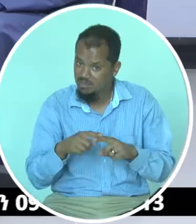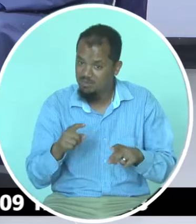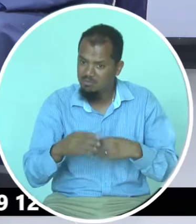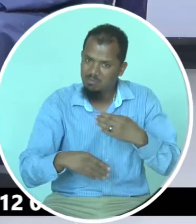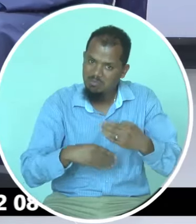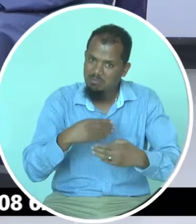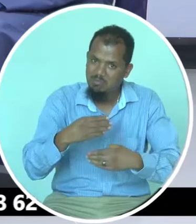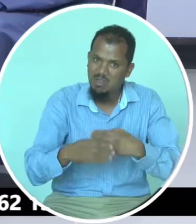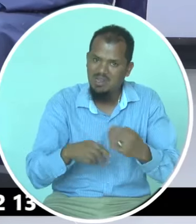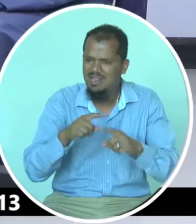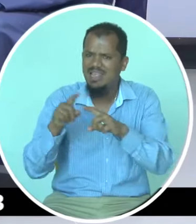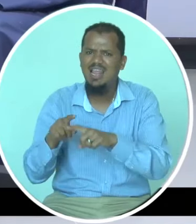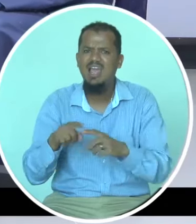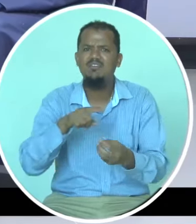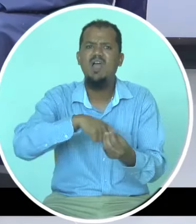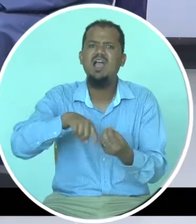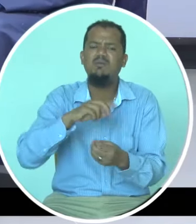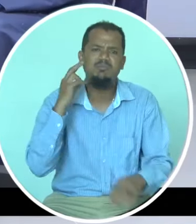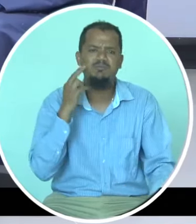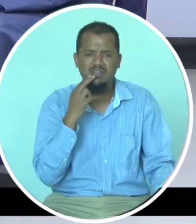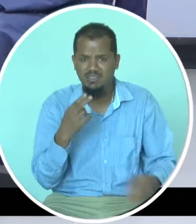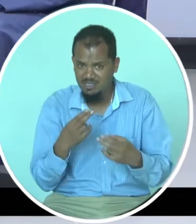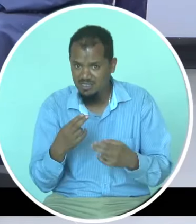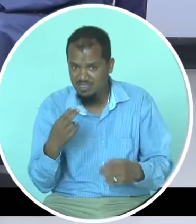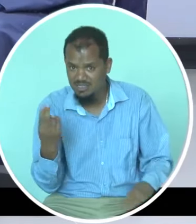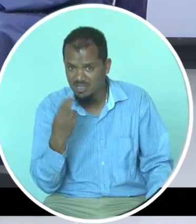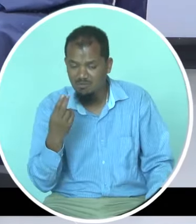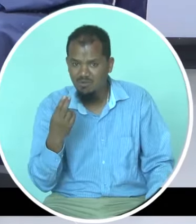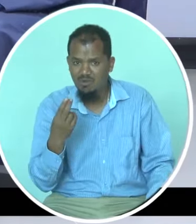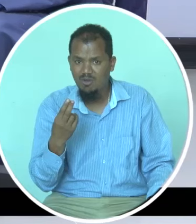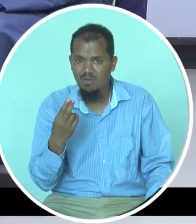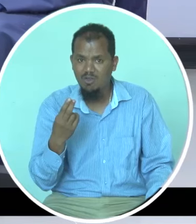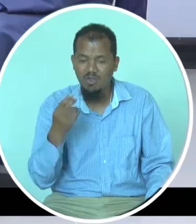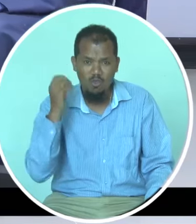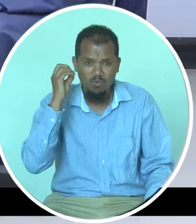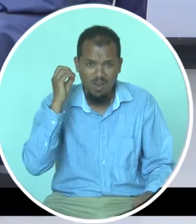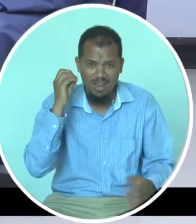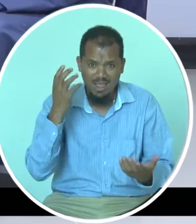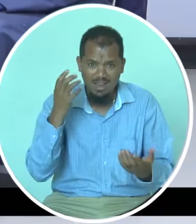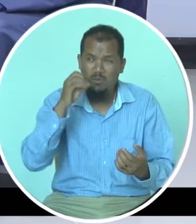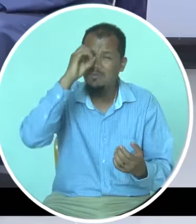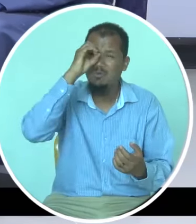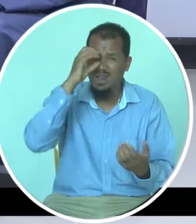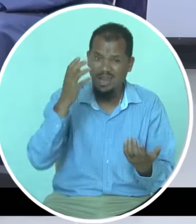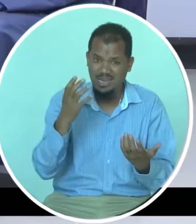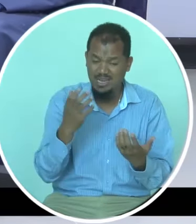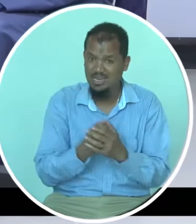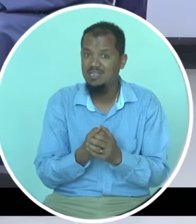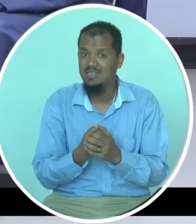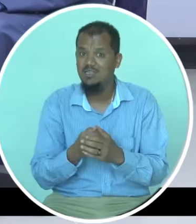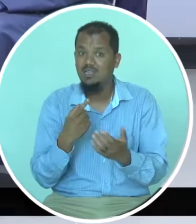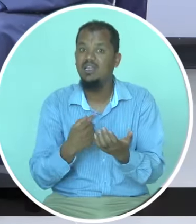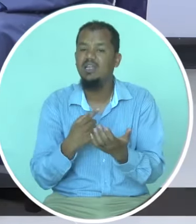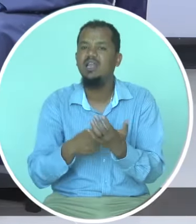ግን በሂደት ተለያዩ አካባቢዎች መስማይ ሳናቸው ሲጠቀሙ ይሄንን አገኘ አንደኛው ማለት